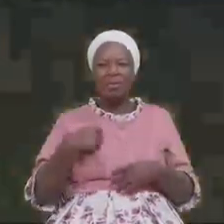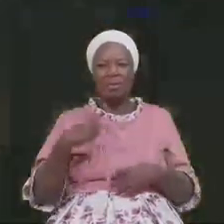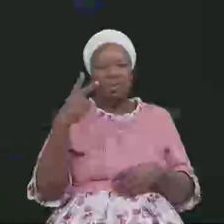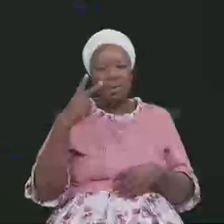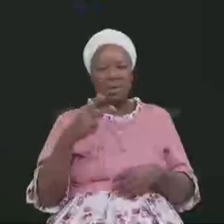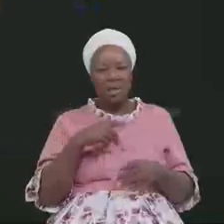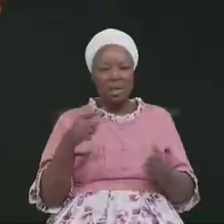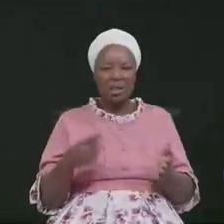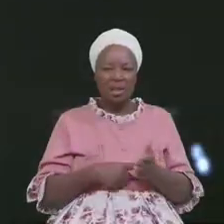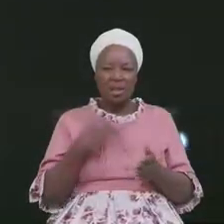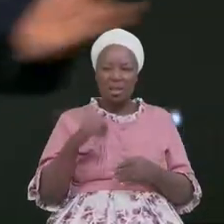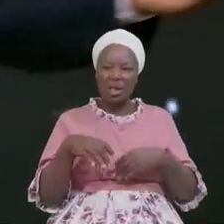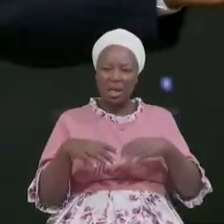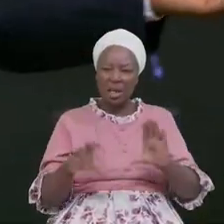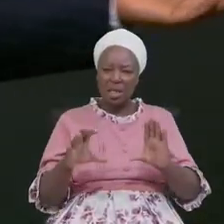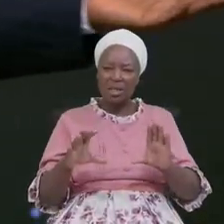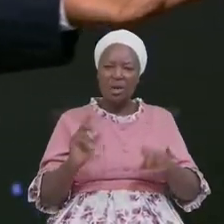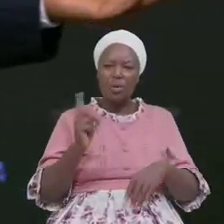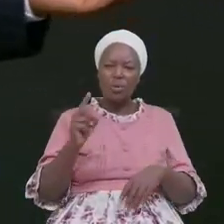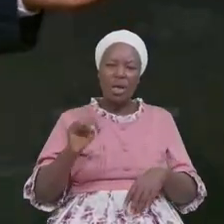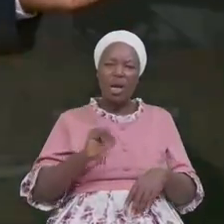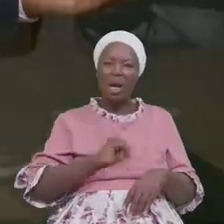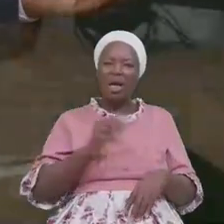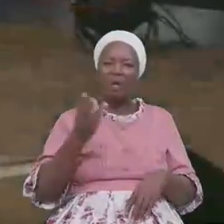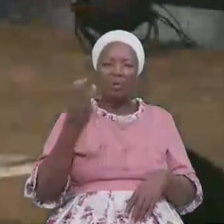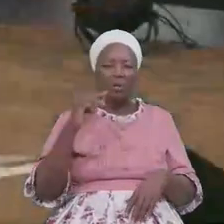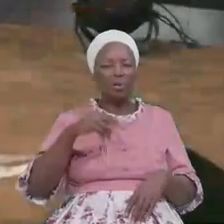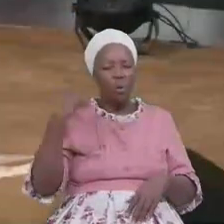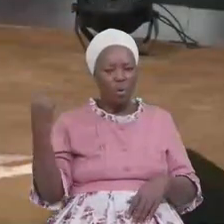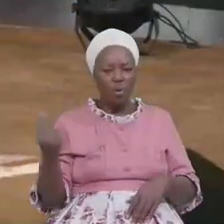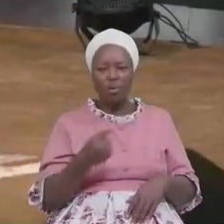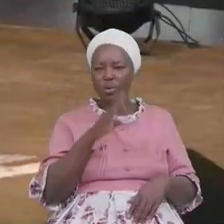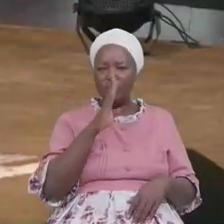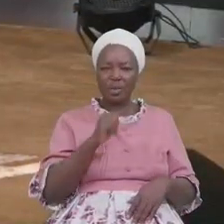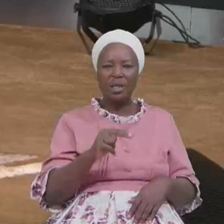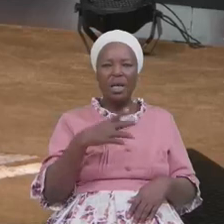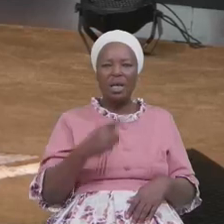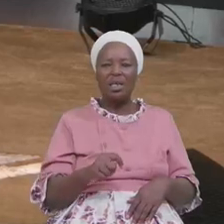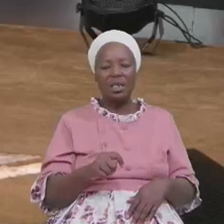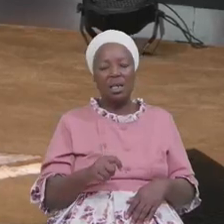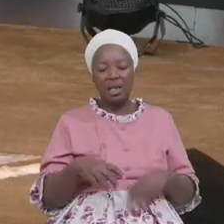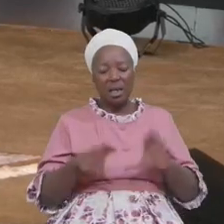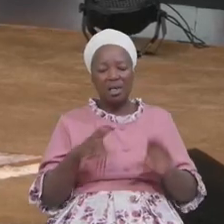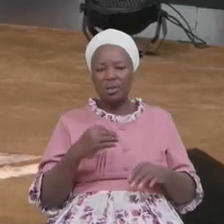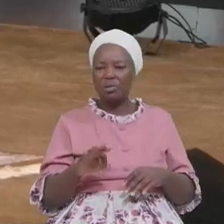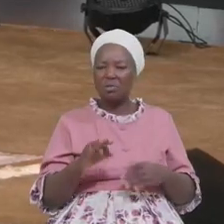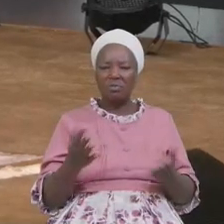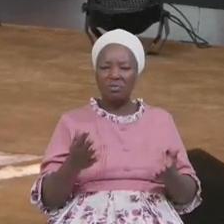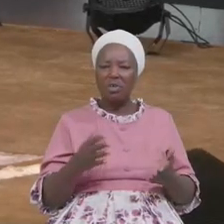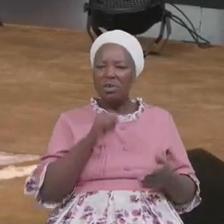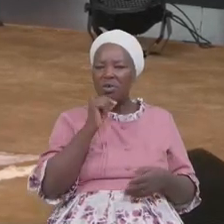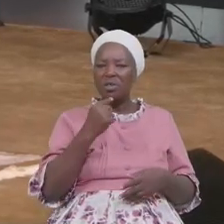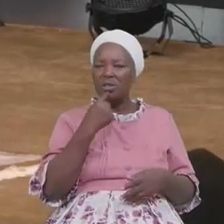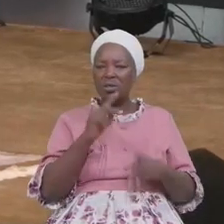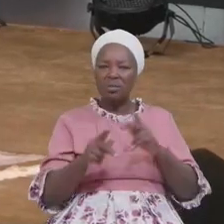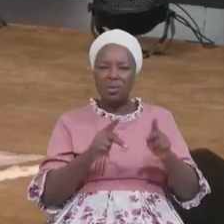voyons la classe que nous avons toujours été. La classe des gens colériques. Mais